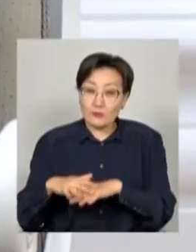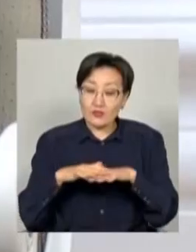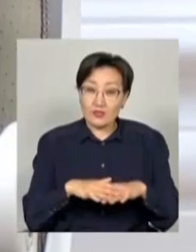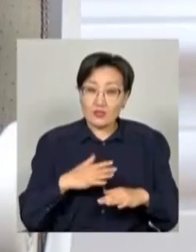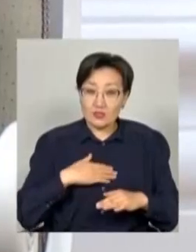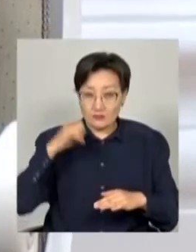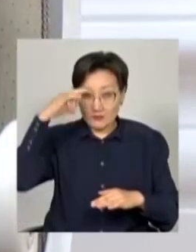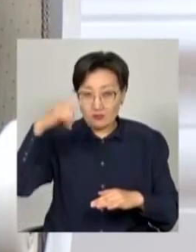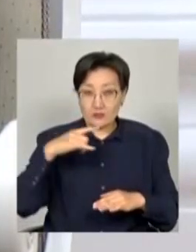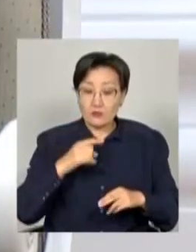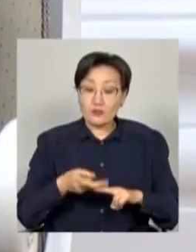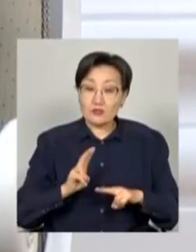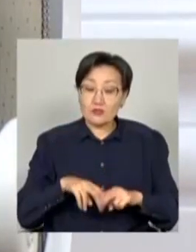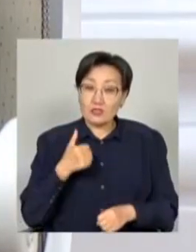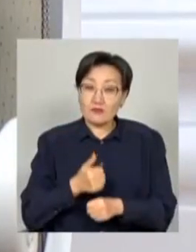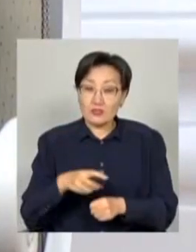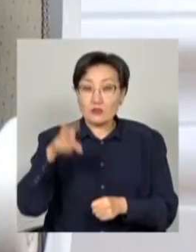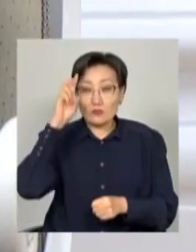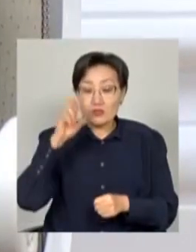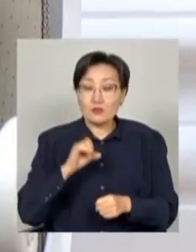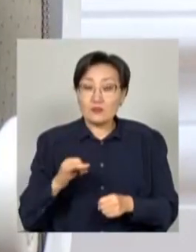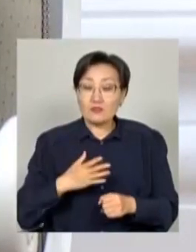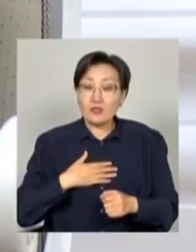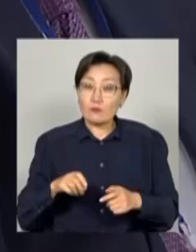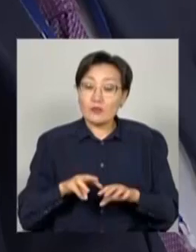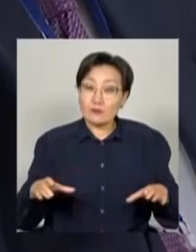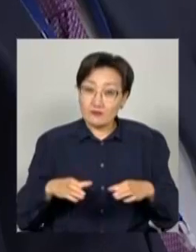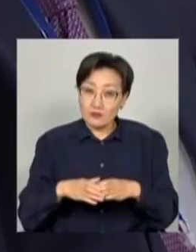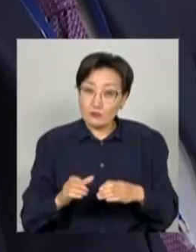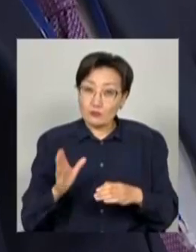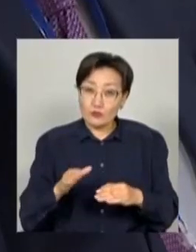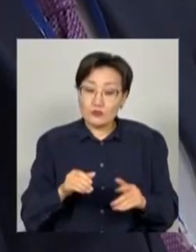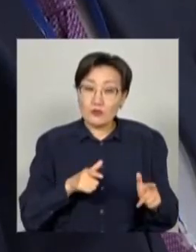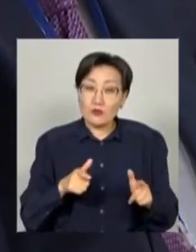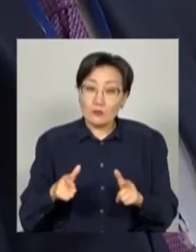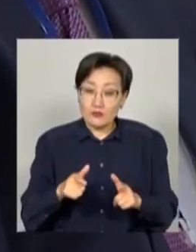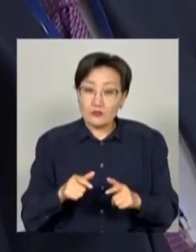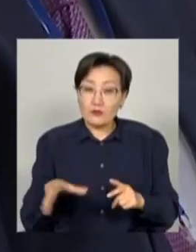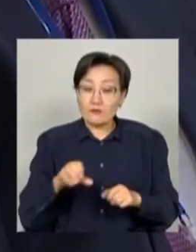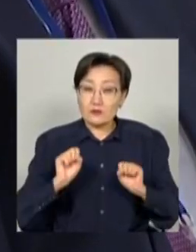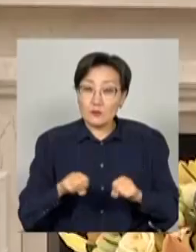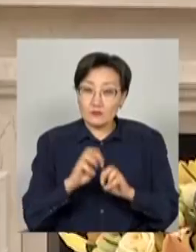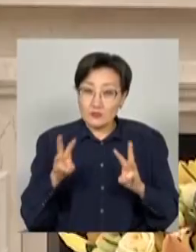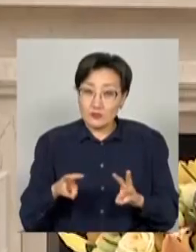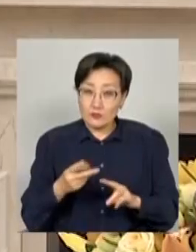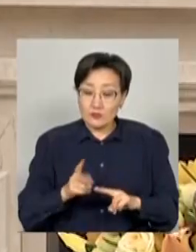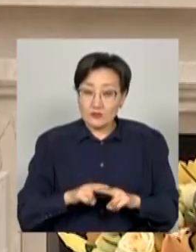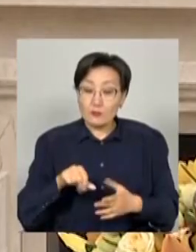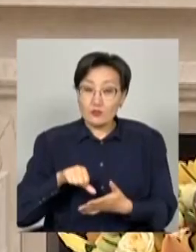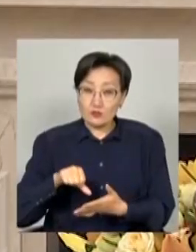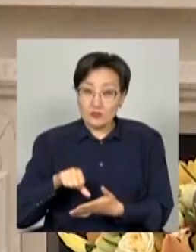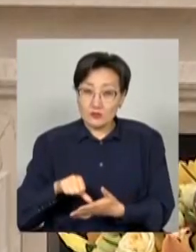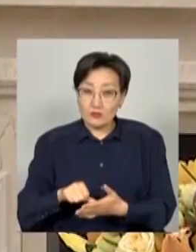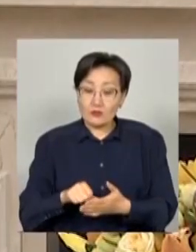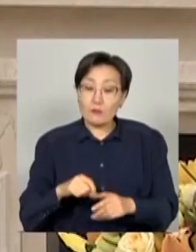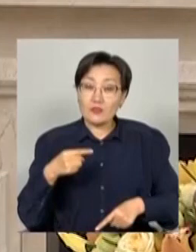стране. Я как глава государства и мое правительство будет делать все возможное для обеспечения этого присутствия